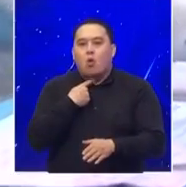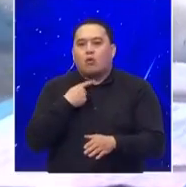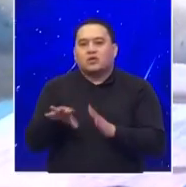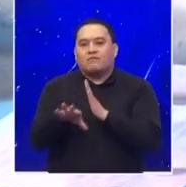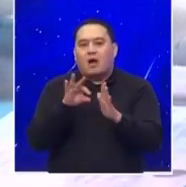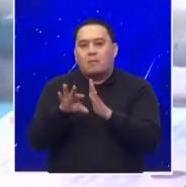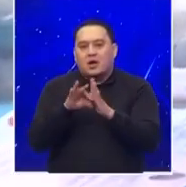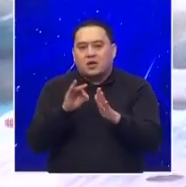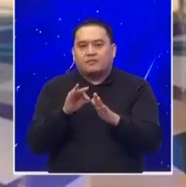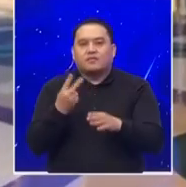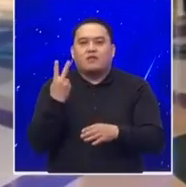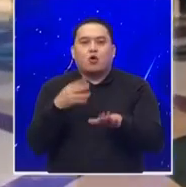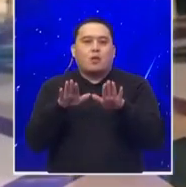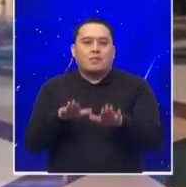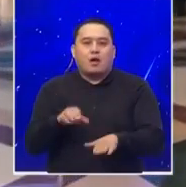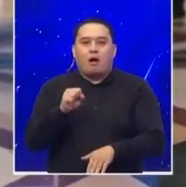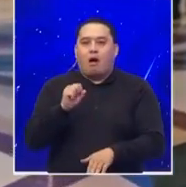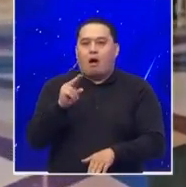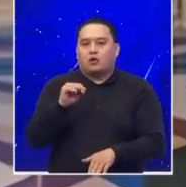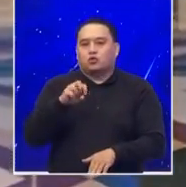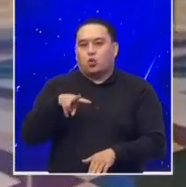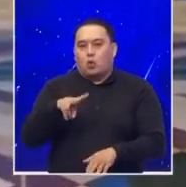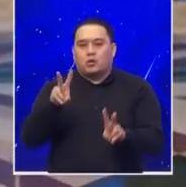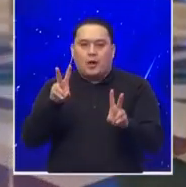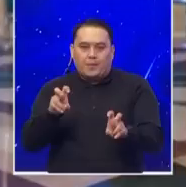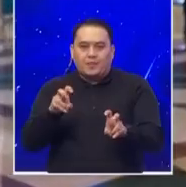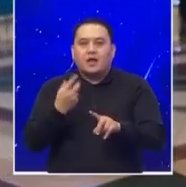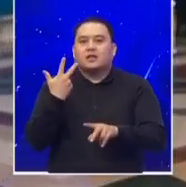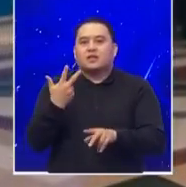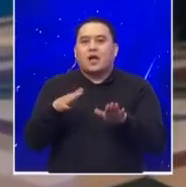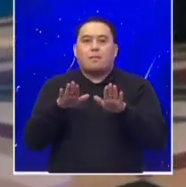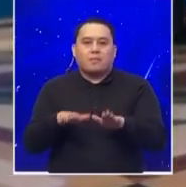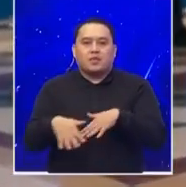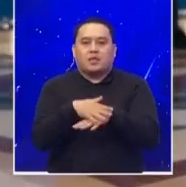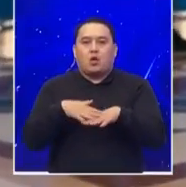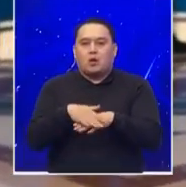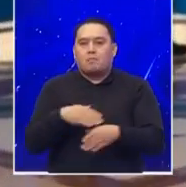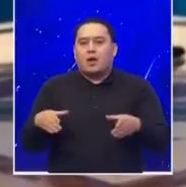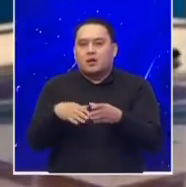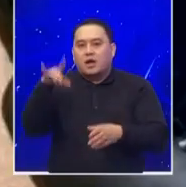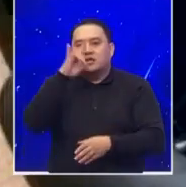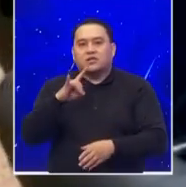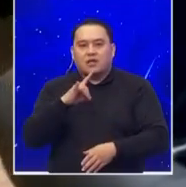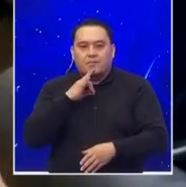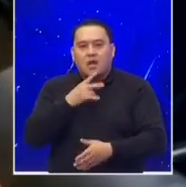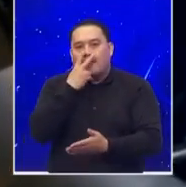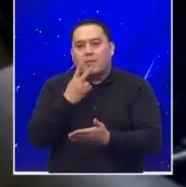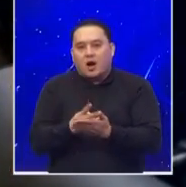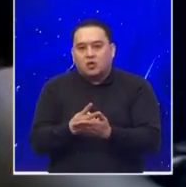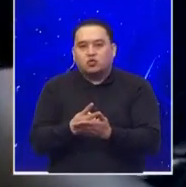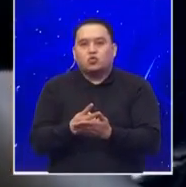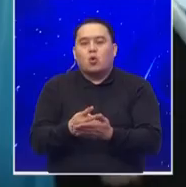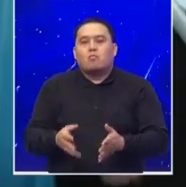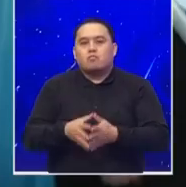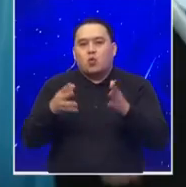10,18% голосов. Второе место за Демократической партией «Ак-Жол». На третьем месте Народная партия Казахстана с